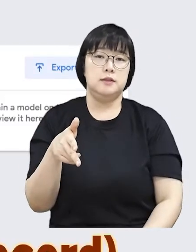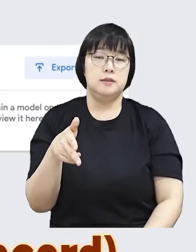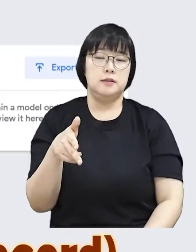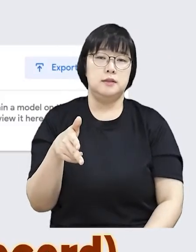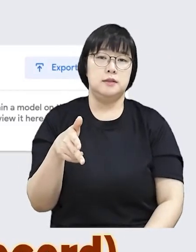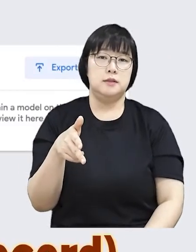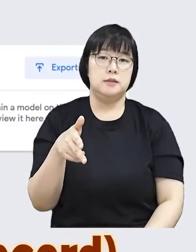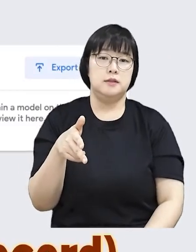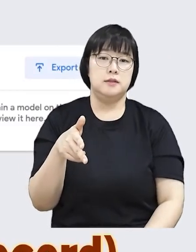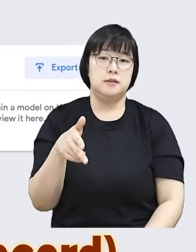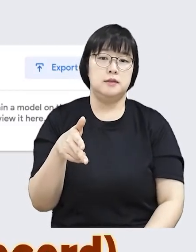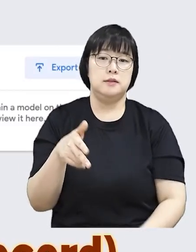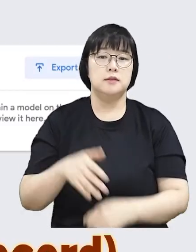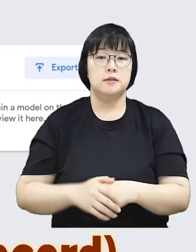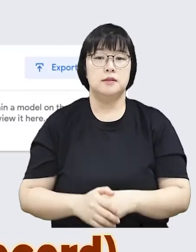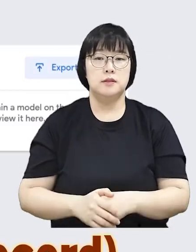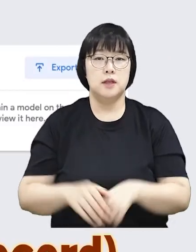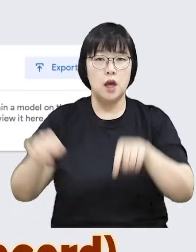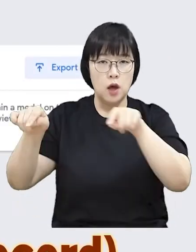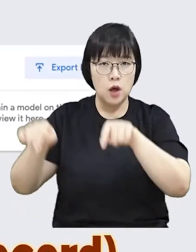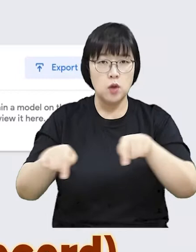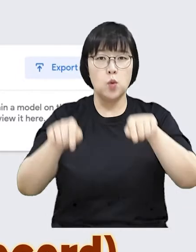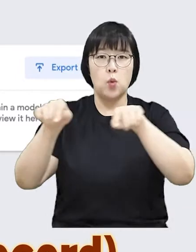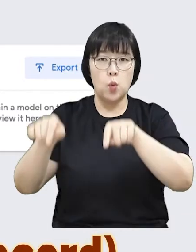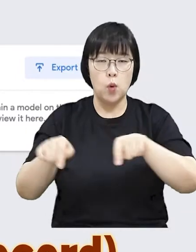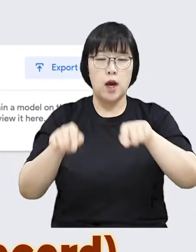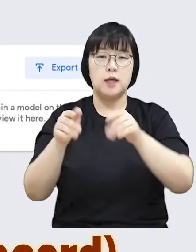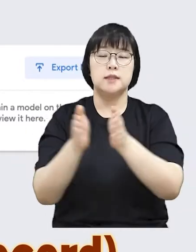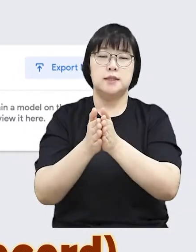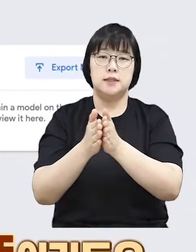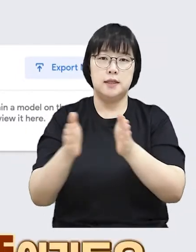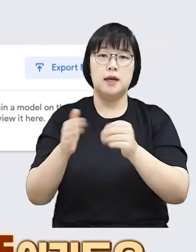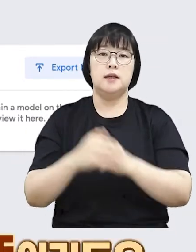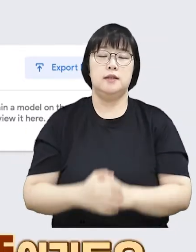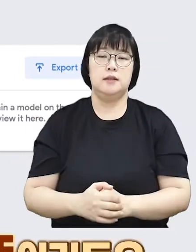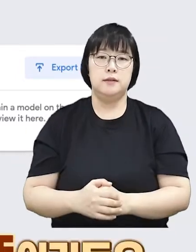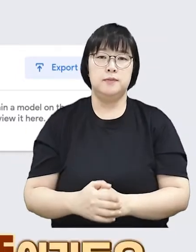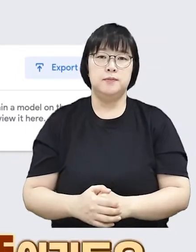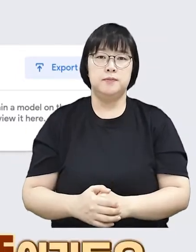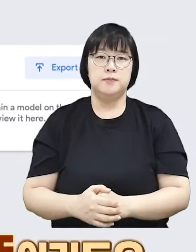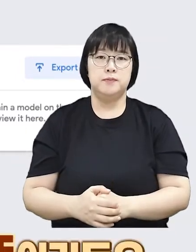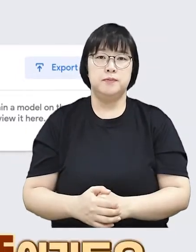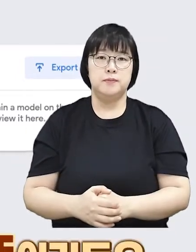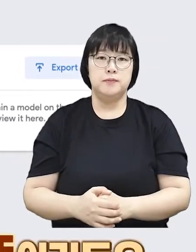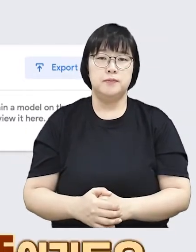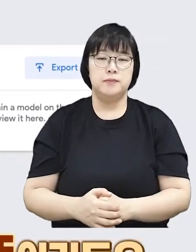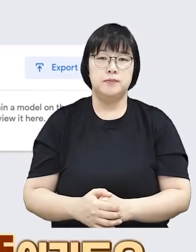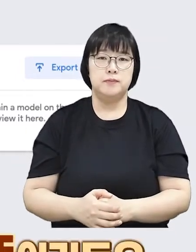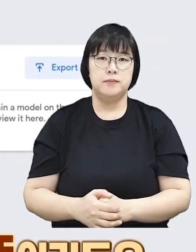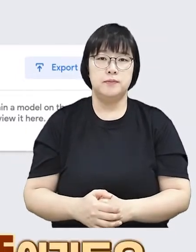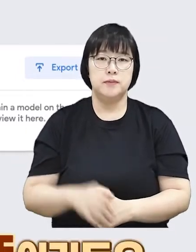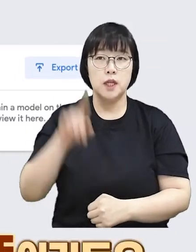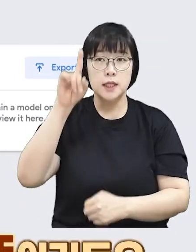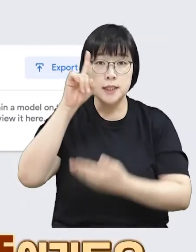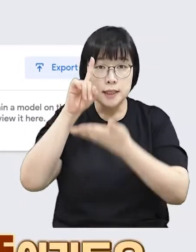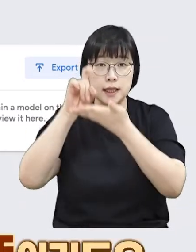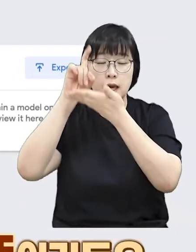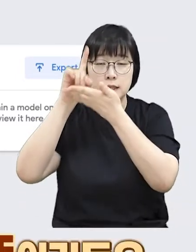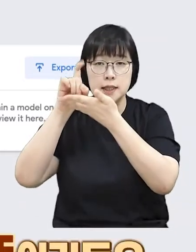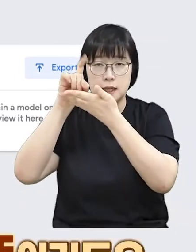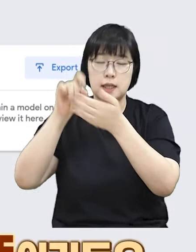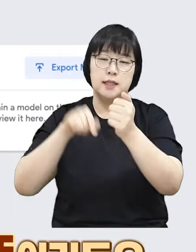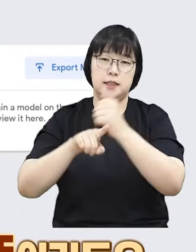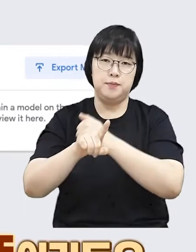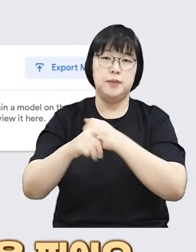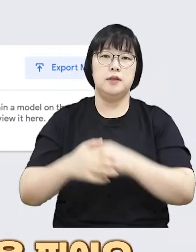여기에 보면 홀드 투 리코드라고 되어 있어요. 홀드 투 리코드. 이게 이 카메라로 이 물체를 찍겠다는